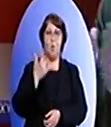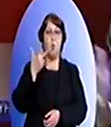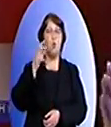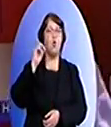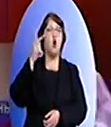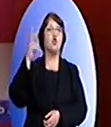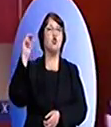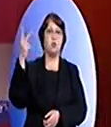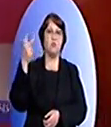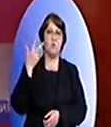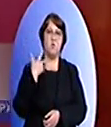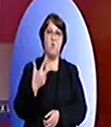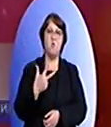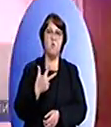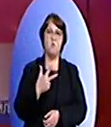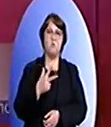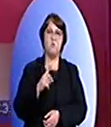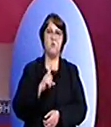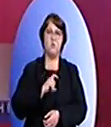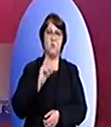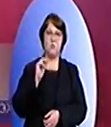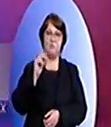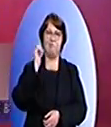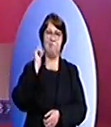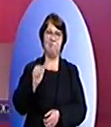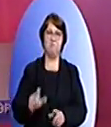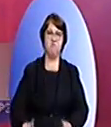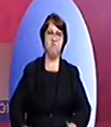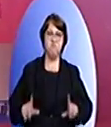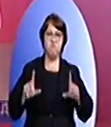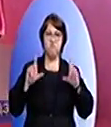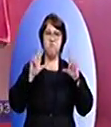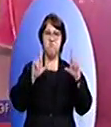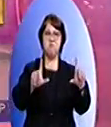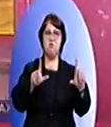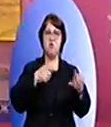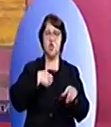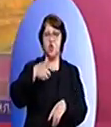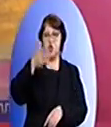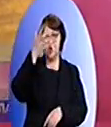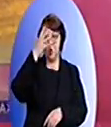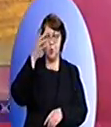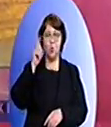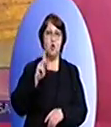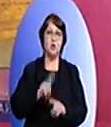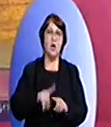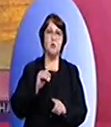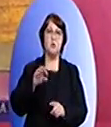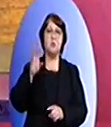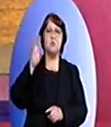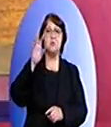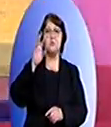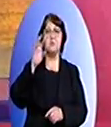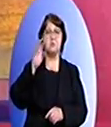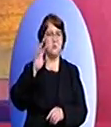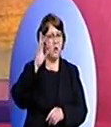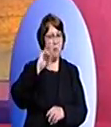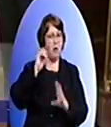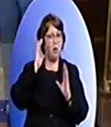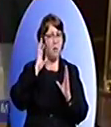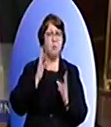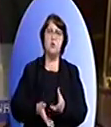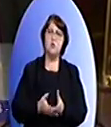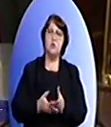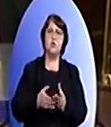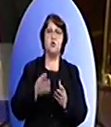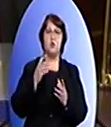байна. Хүнсний тухай хууль, хүнсний бүтээгдэхүүний аюулгүй байдлын тухай хууль, төрөөс хүнс хөдөө аж ахуйн талаар баримтлах бодлого, дотоодын болоод олон улсын